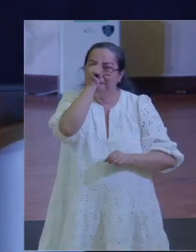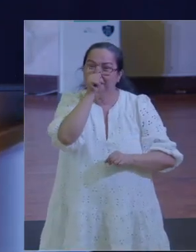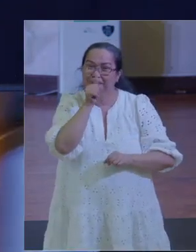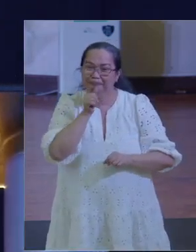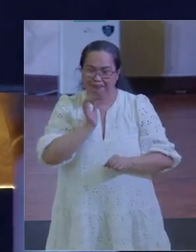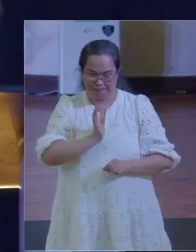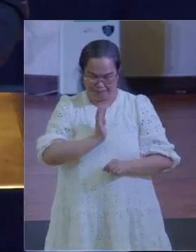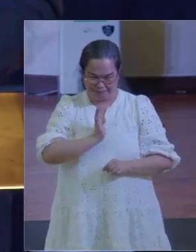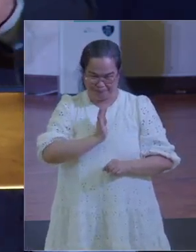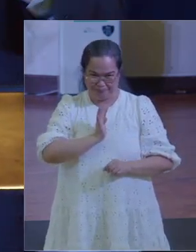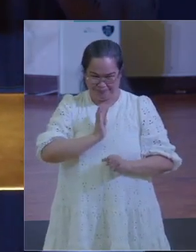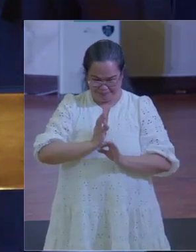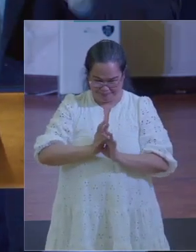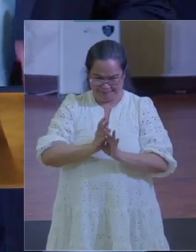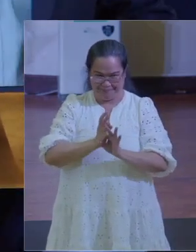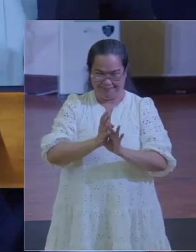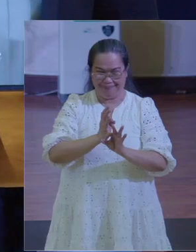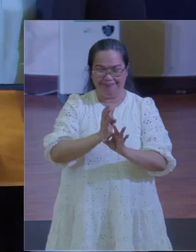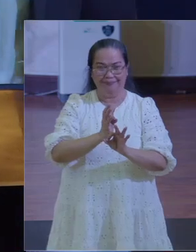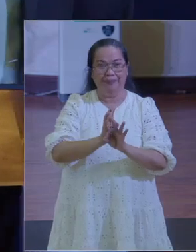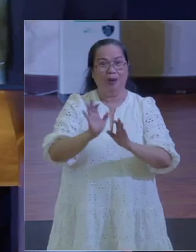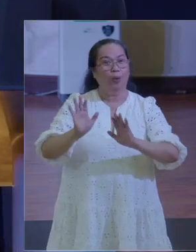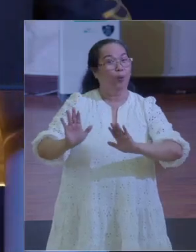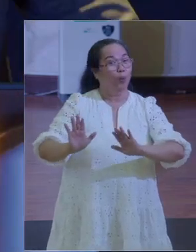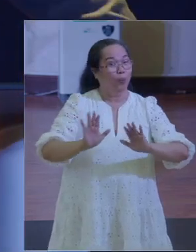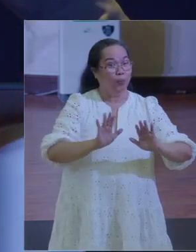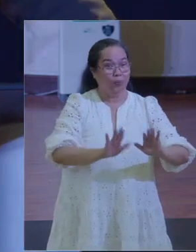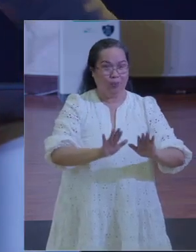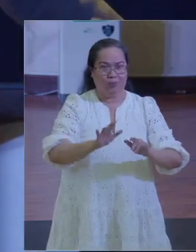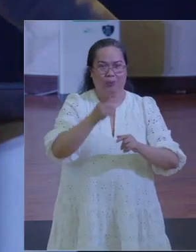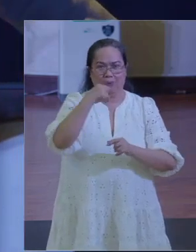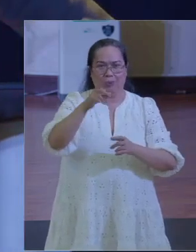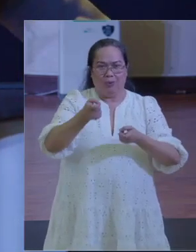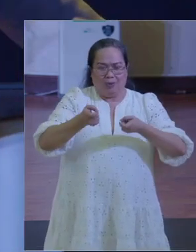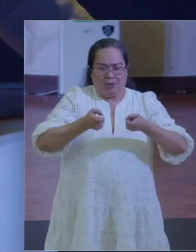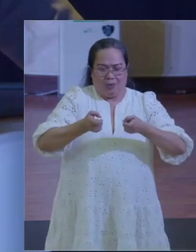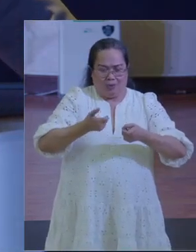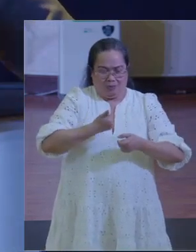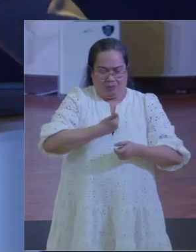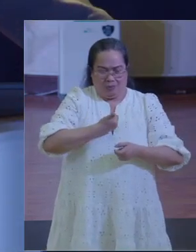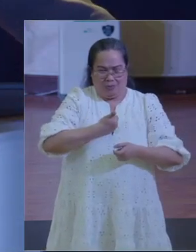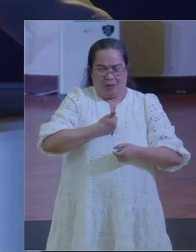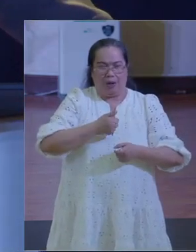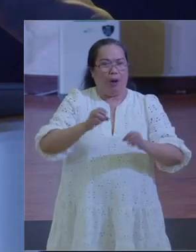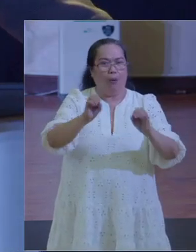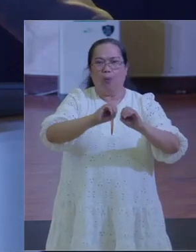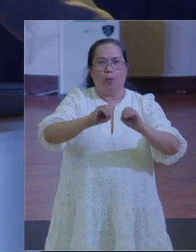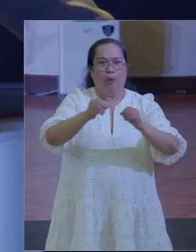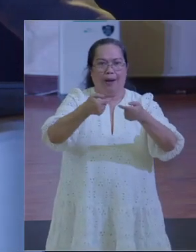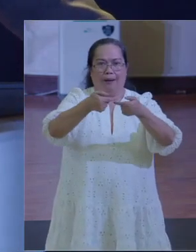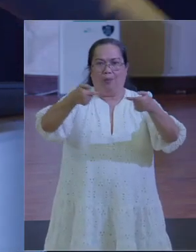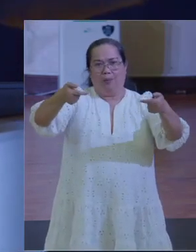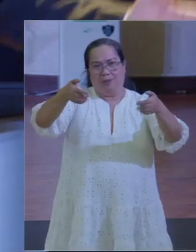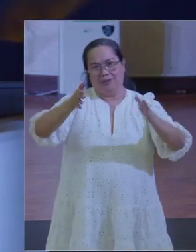kabaitan, kabutihan, katapatan, kahinanuhan, at pagpipigil sa sarili. Walang batas laban sa mga ganito. Love, joy,